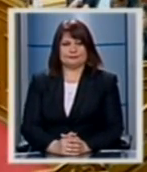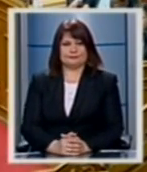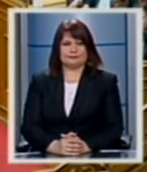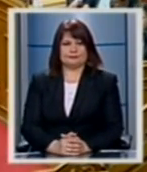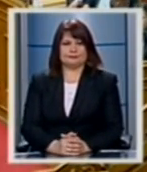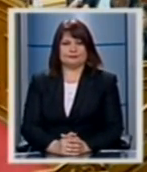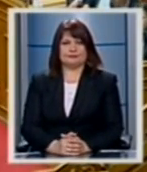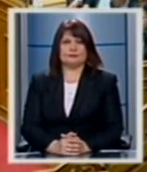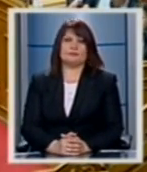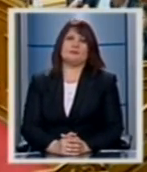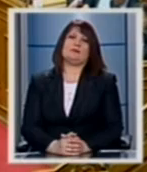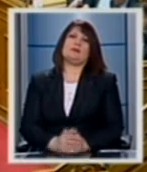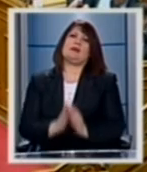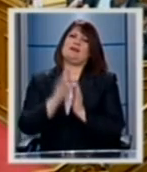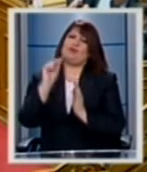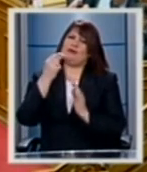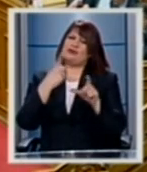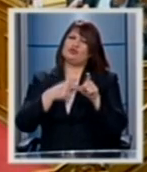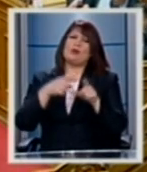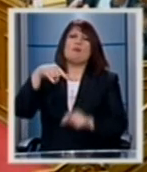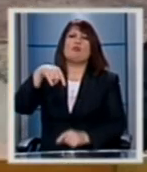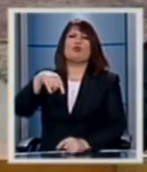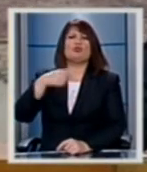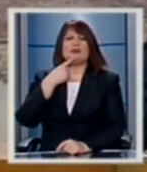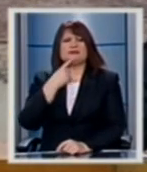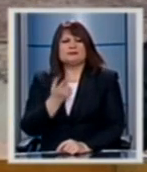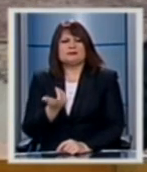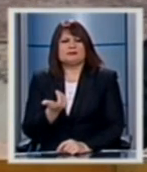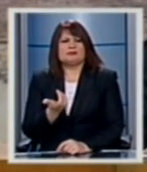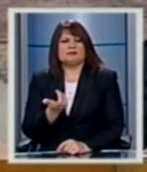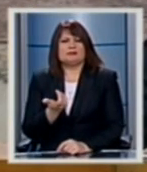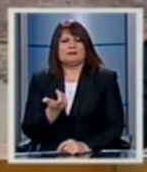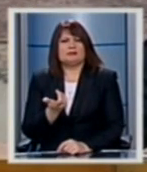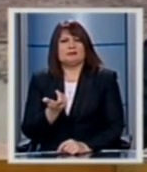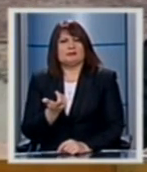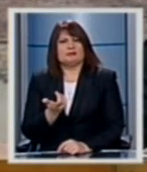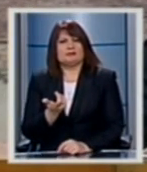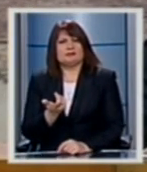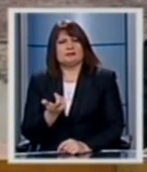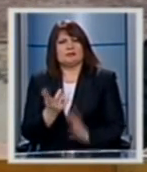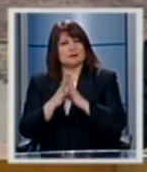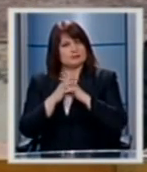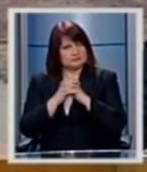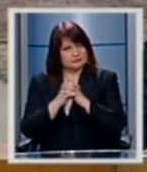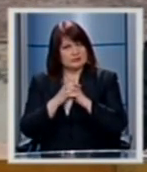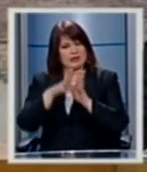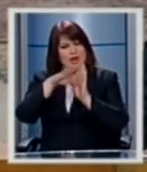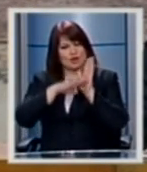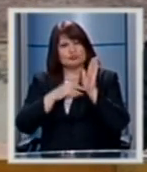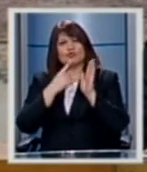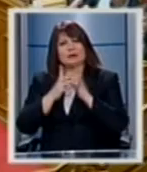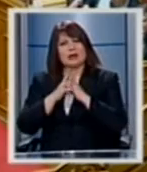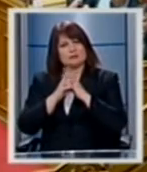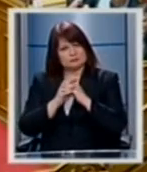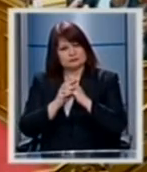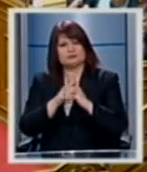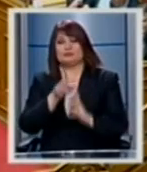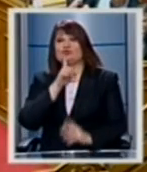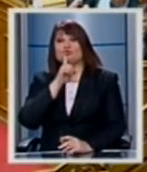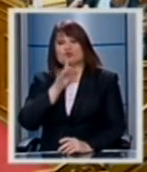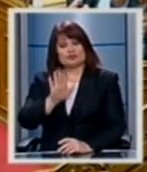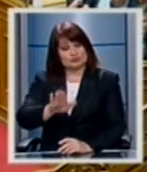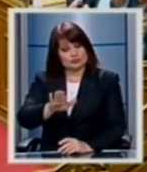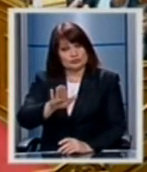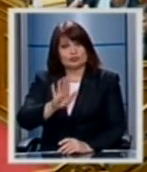Κύριε Πρωτούλη, κύριε Πρωτούλη, σας ανακαλώ εις την τάξη κατά τον κανονισμό. Σας